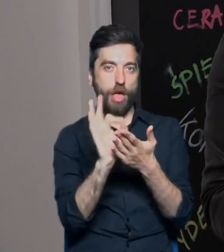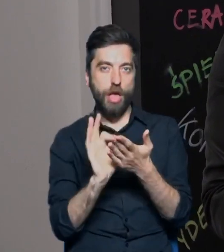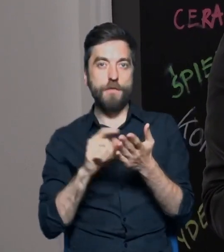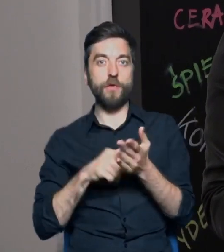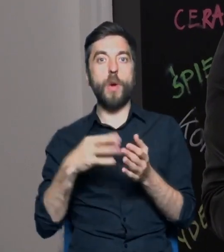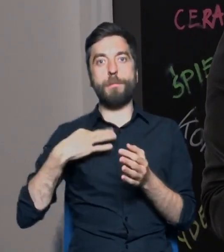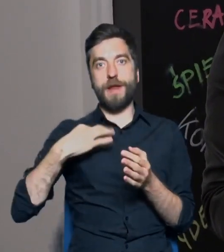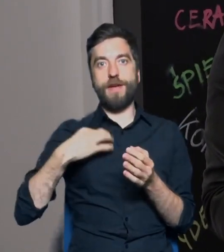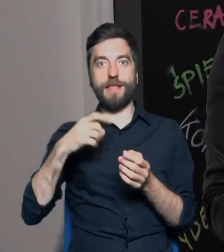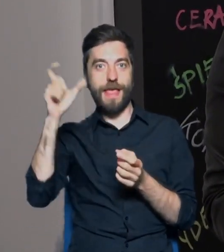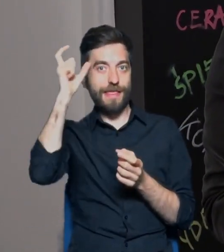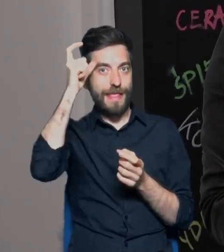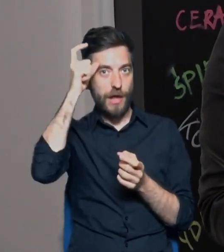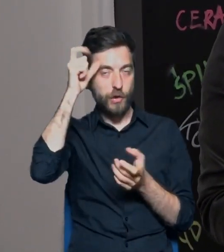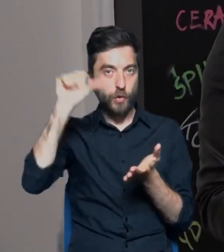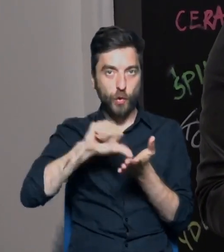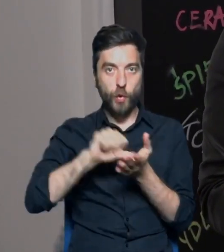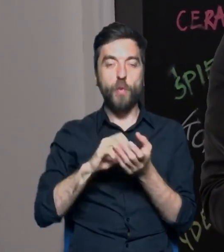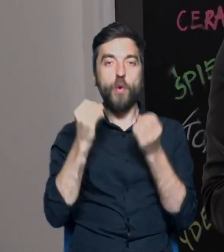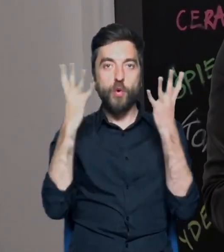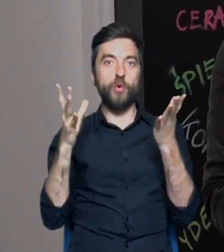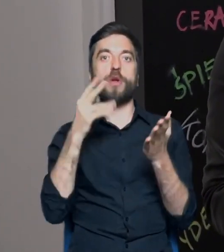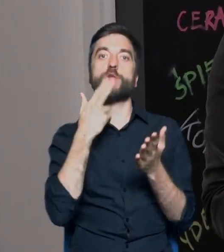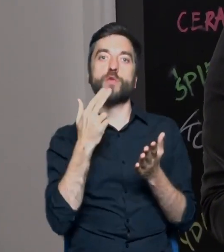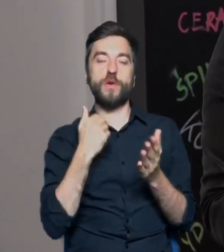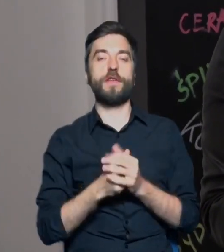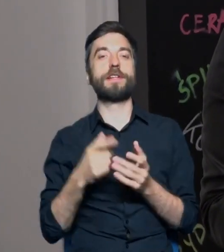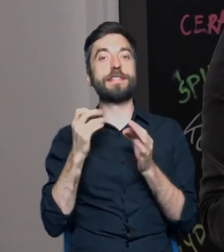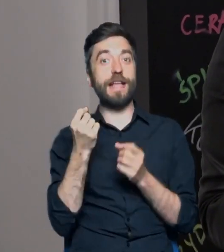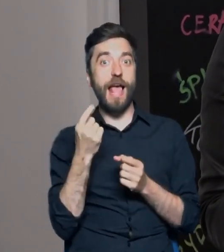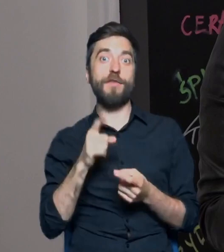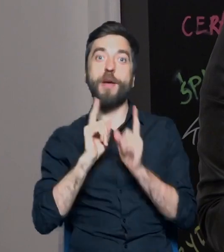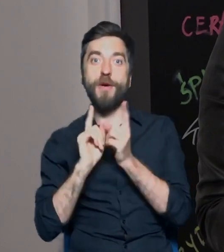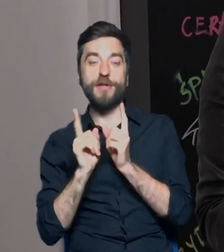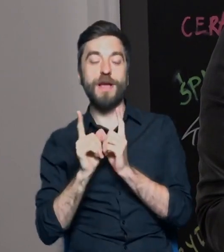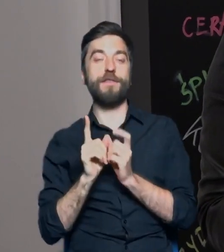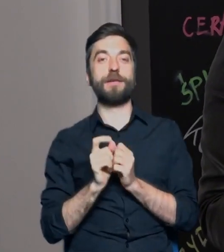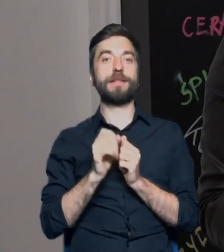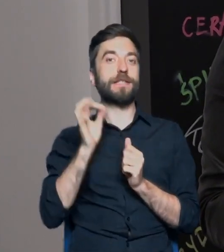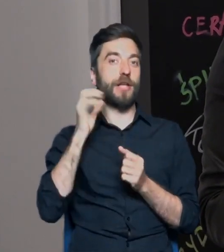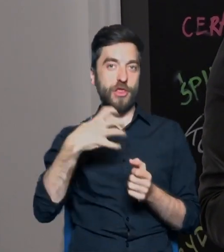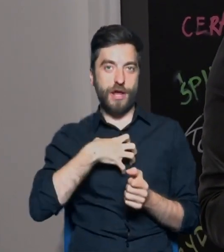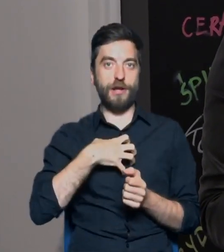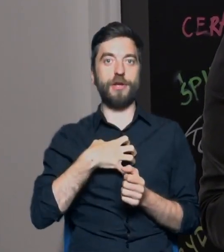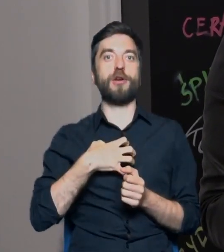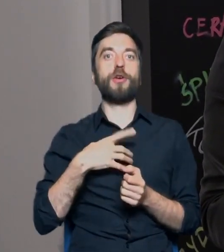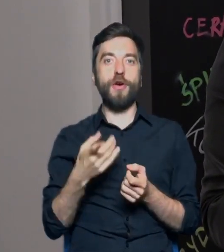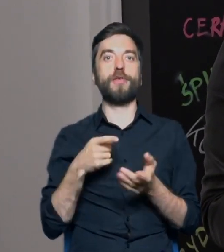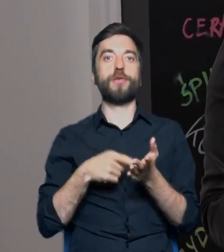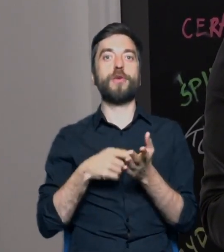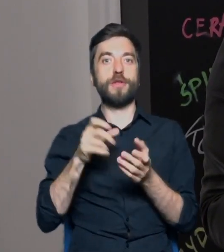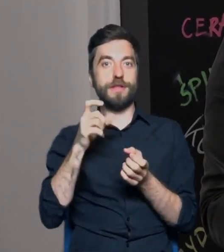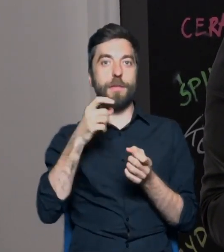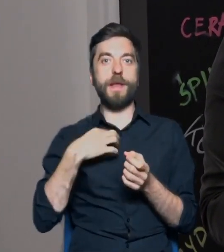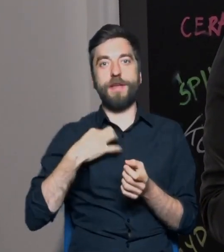w prywatnym Centrum Kultury w Solejówku. A już za chwilkę będę miała przyjemność rozmawiać z dyrektor prywatnego